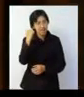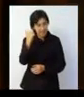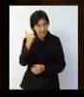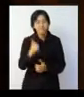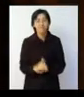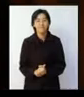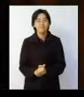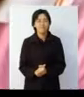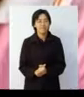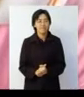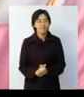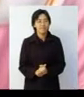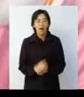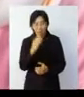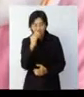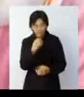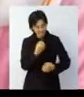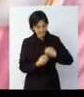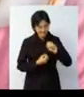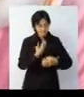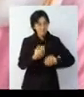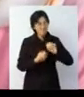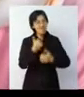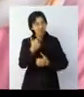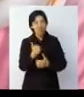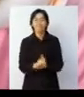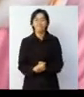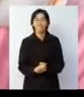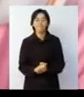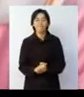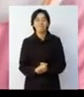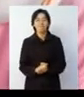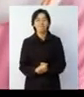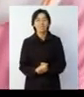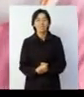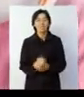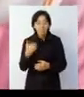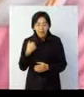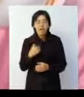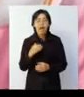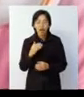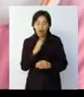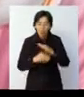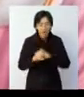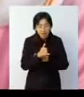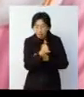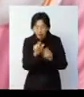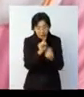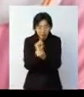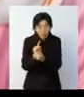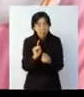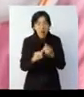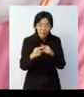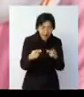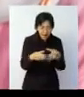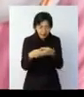ดีคิดแบบเขากล้าพูดกล้าแสดงออกคือเขาได้ออกไปแบบพบปะเพื่อนฝูง